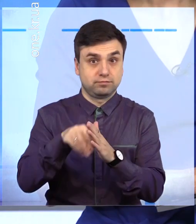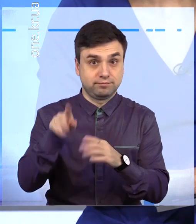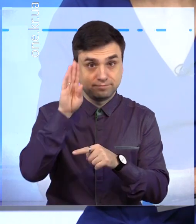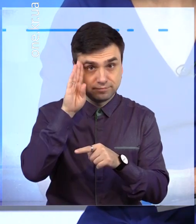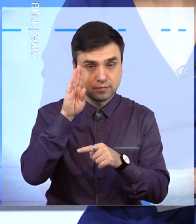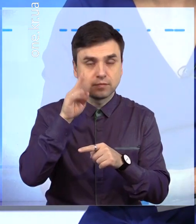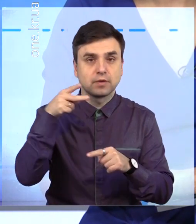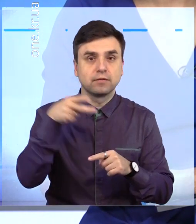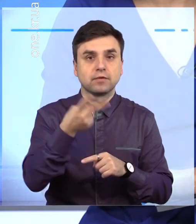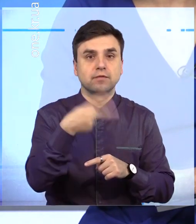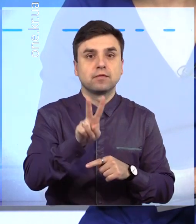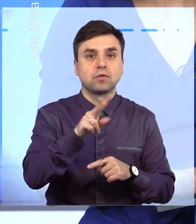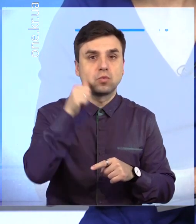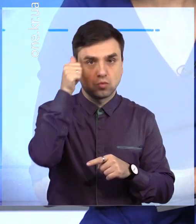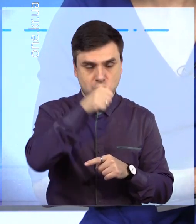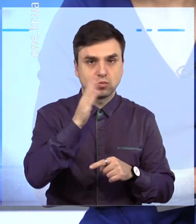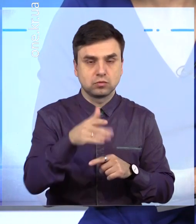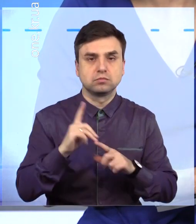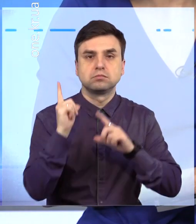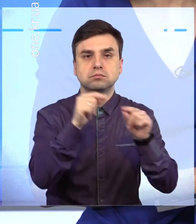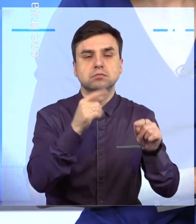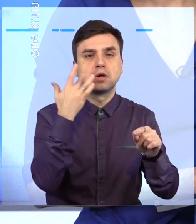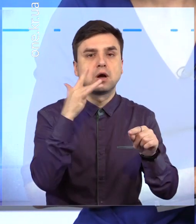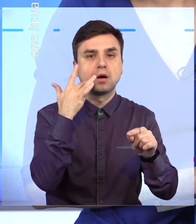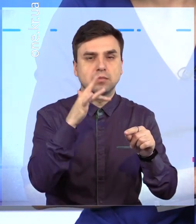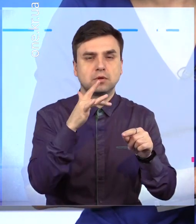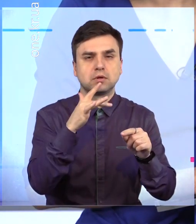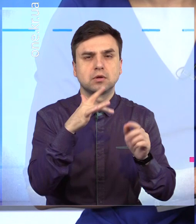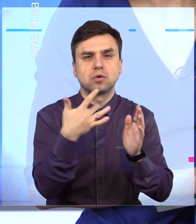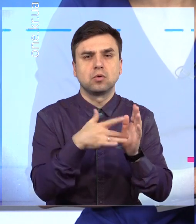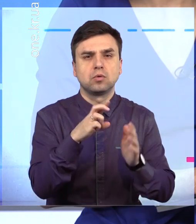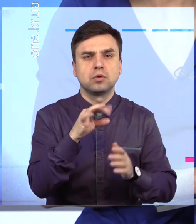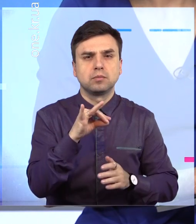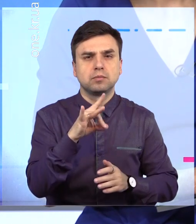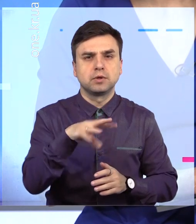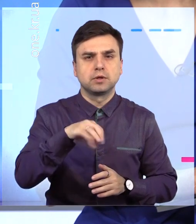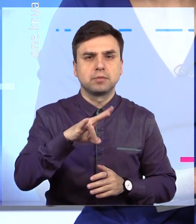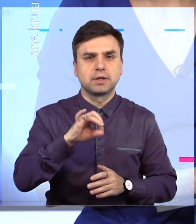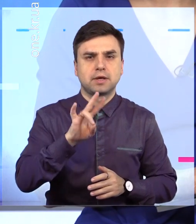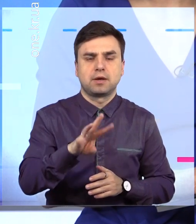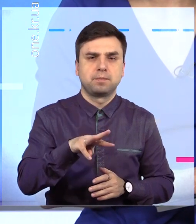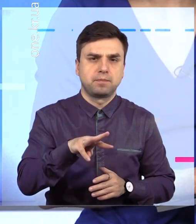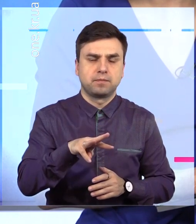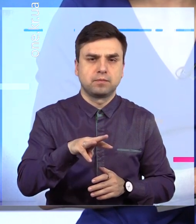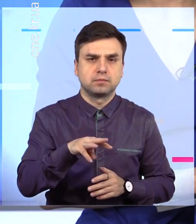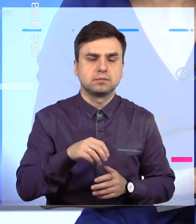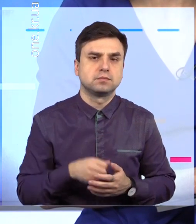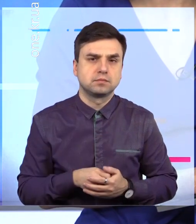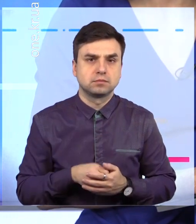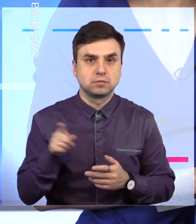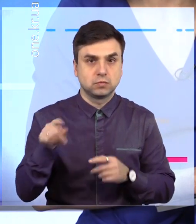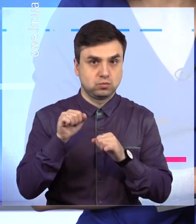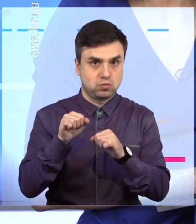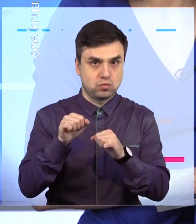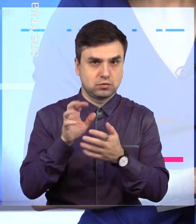2022, що відбудуться влітку в американському місті Бірмінгем з 7 по 17 липня. Для кікбоксера це вже другі